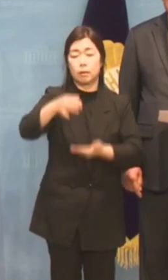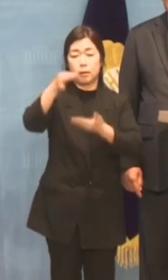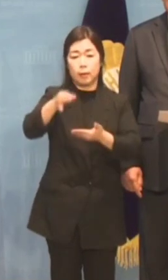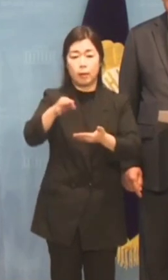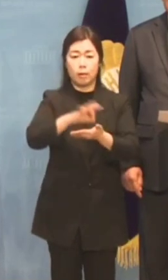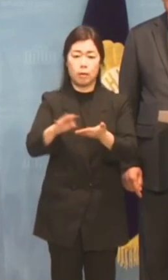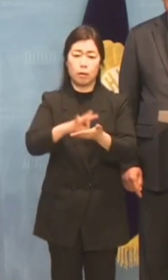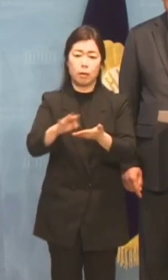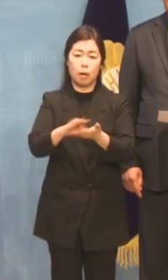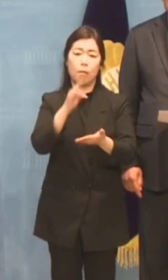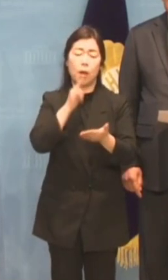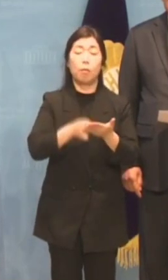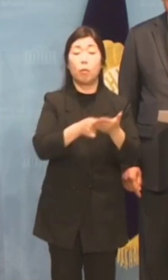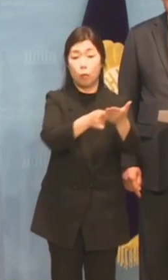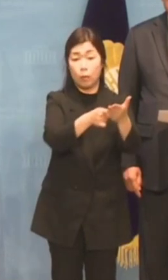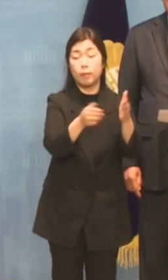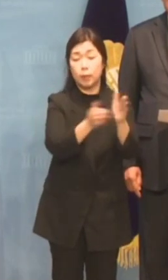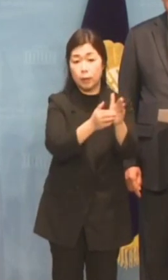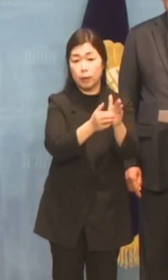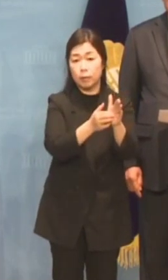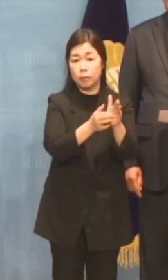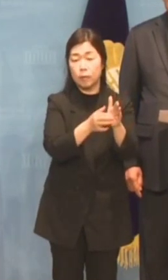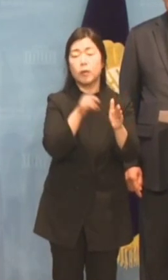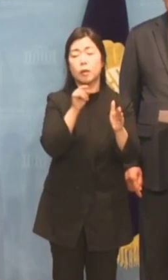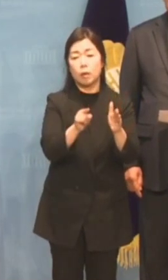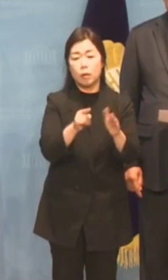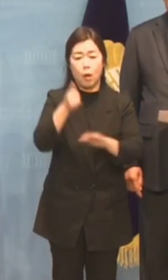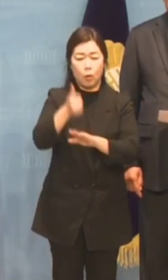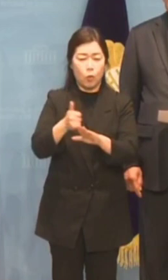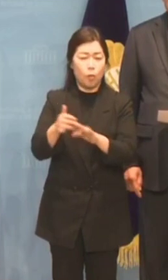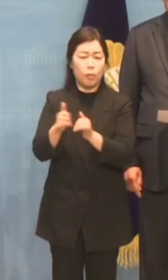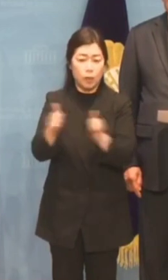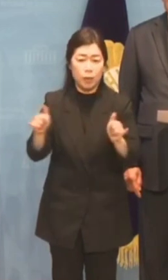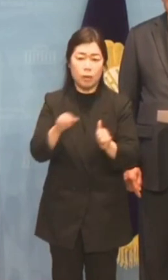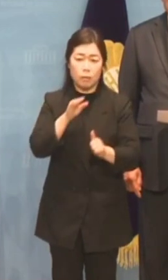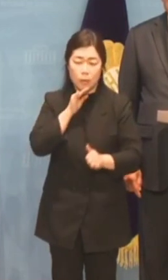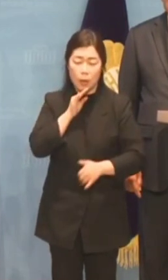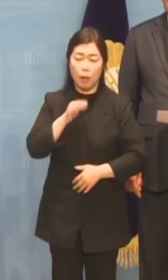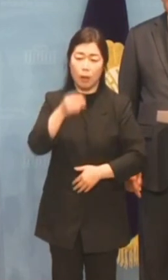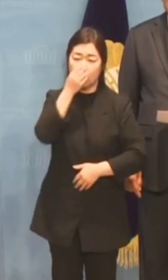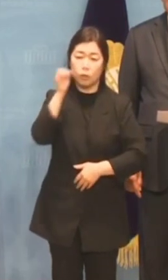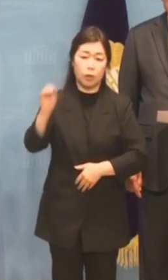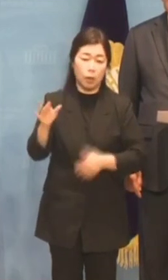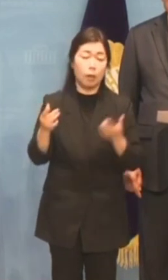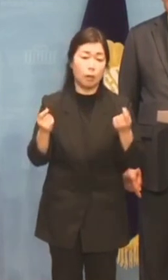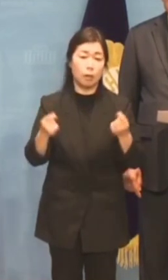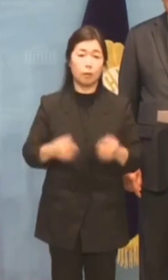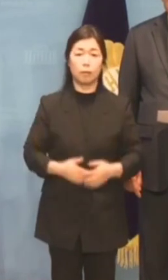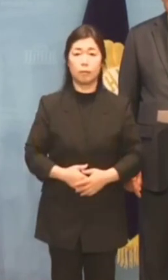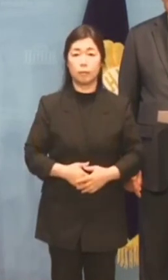재정이 소요될 것이라고 보고했습니다. 이는 농민들을 기만하는 것입니다.